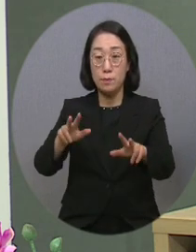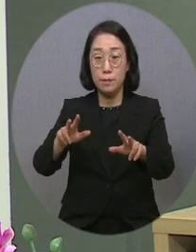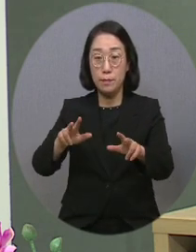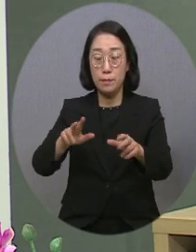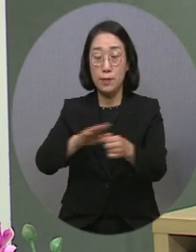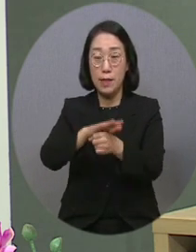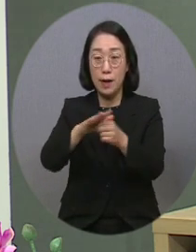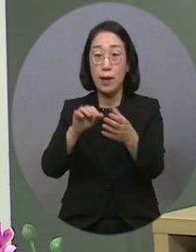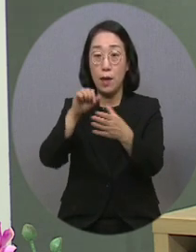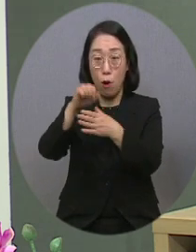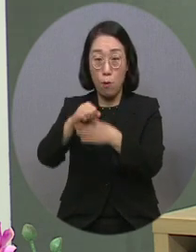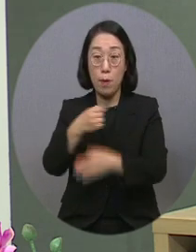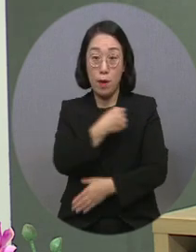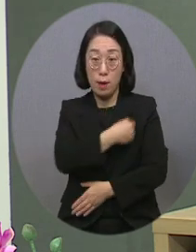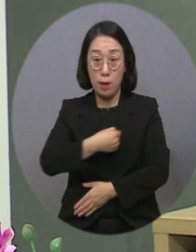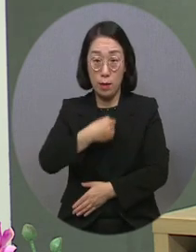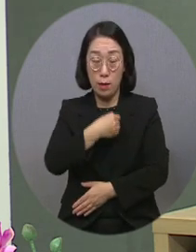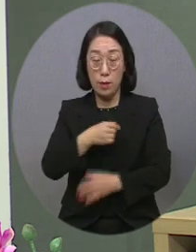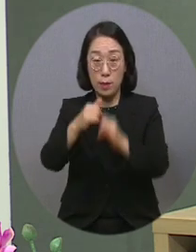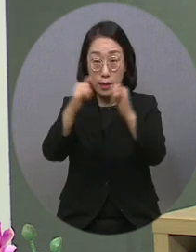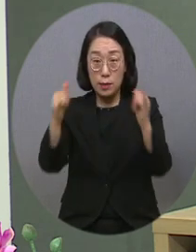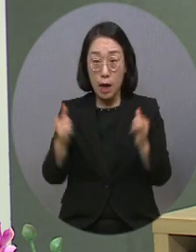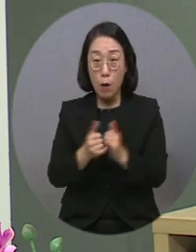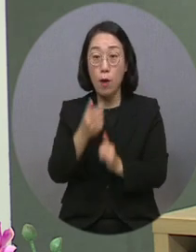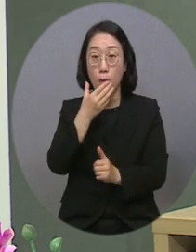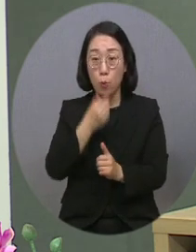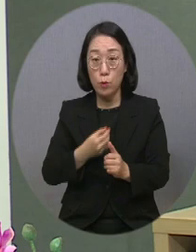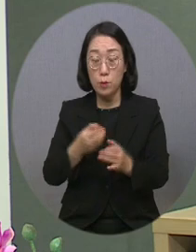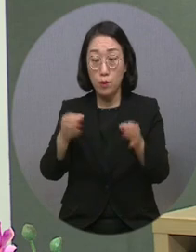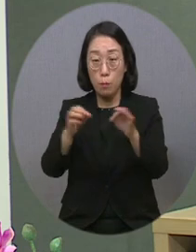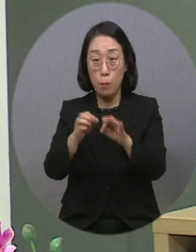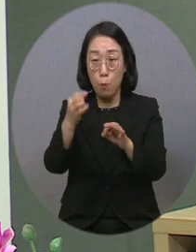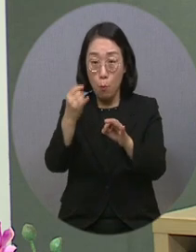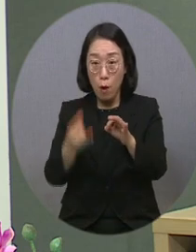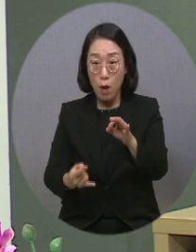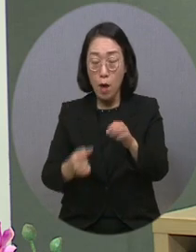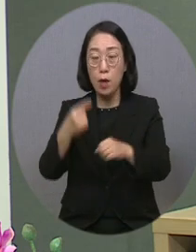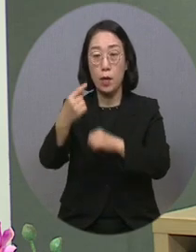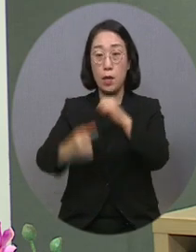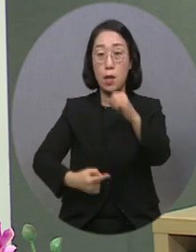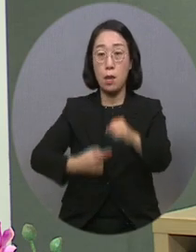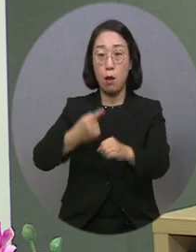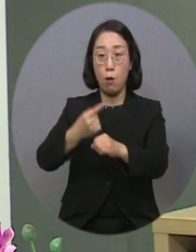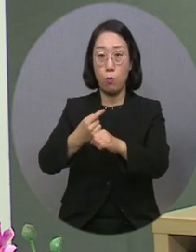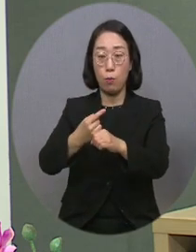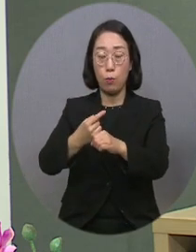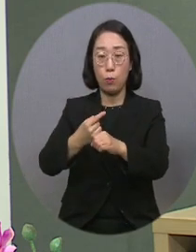열매 사회복지 공동 모금회에서 연간